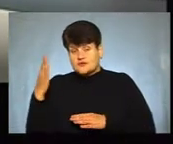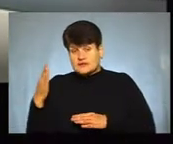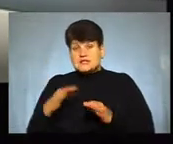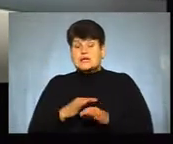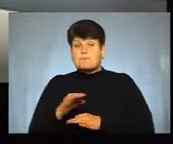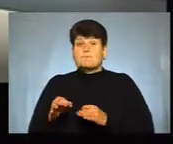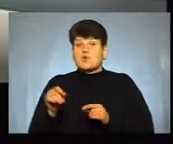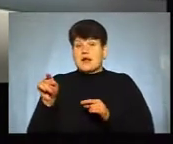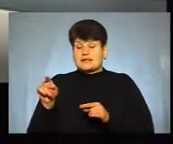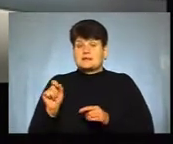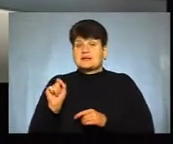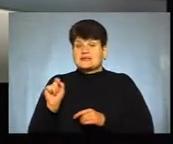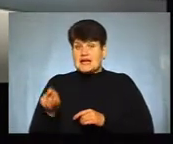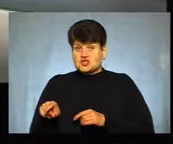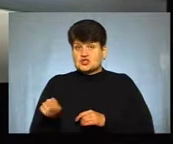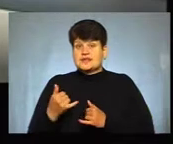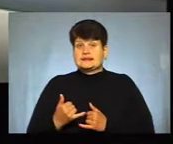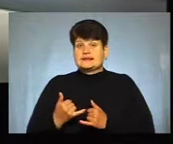які призначені